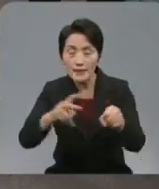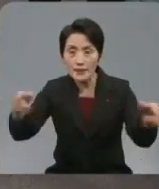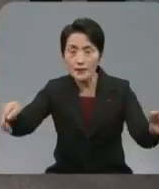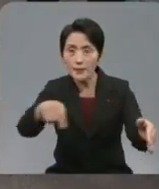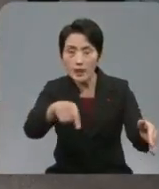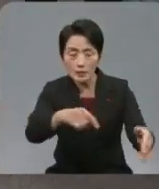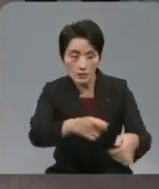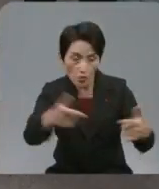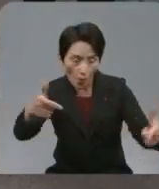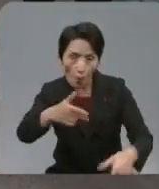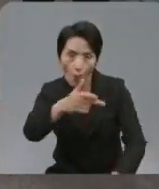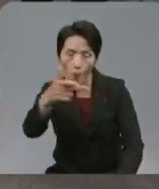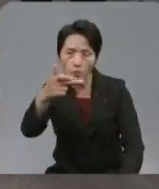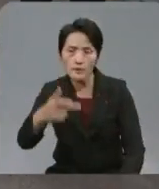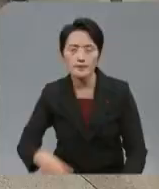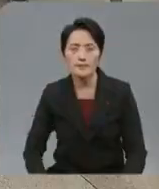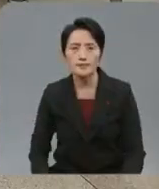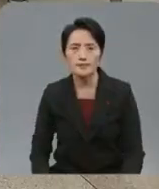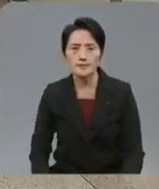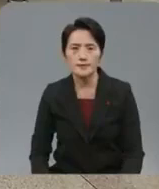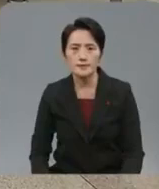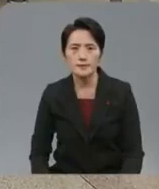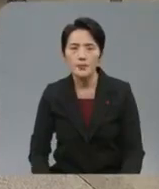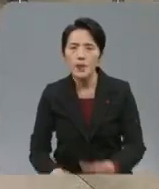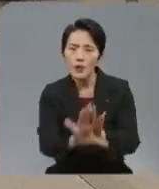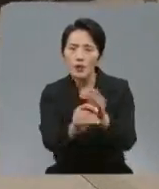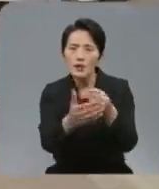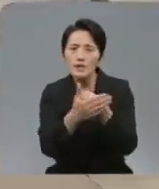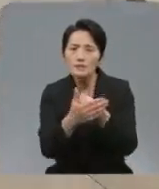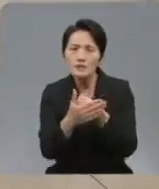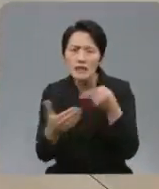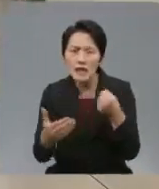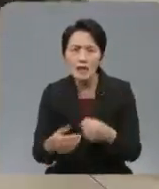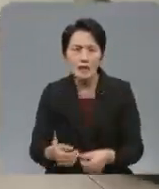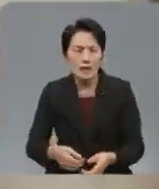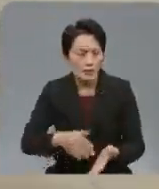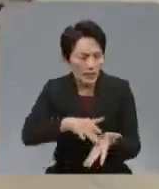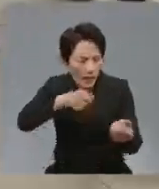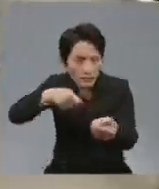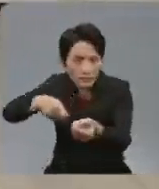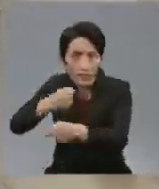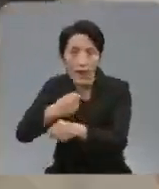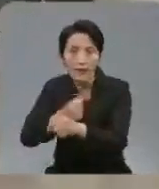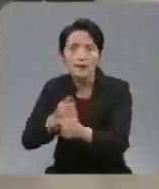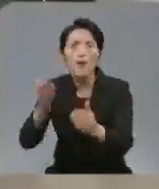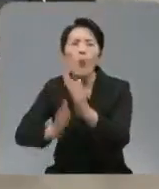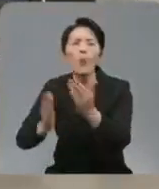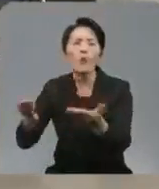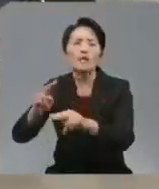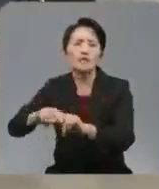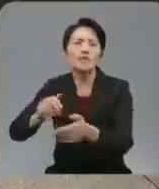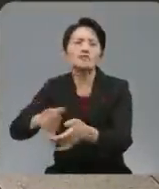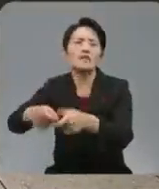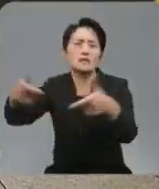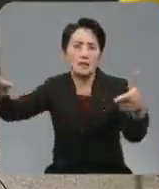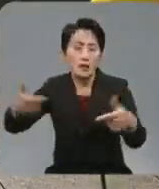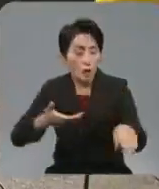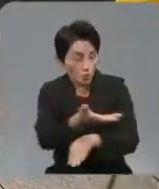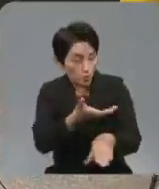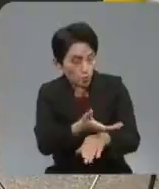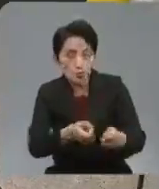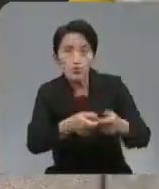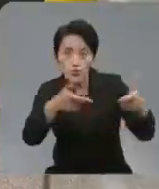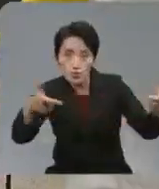Menurut data dari Badan Statistik Korea Selatan pada Rabu jumlah pekerja tercatat sebanyak 28.089.000 pekerja